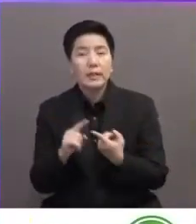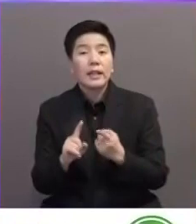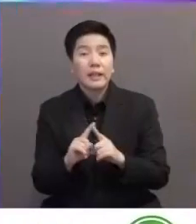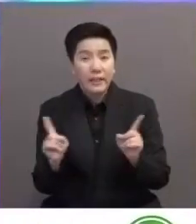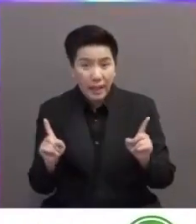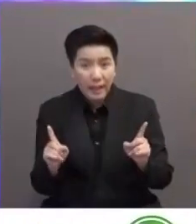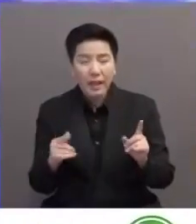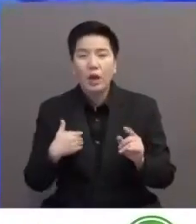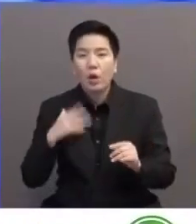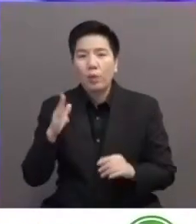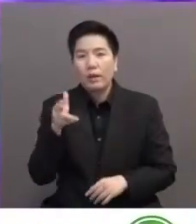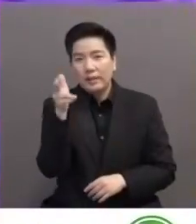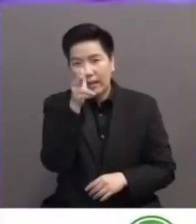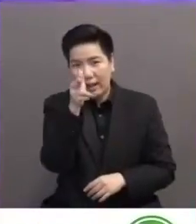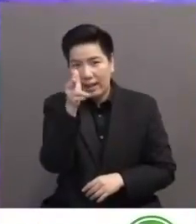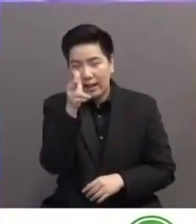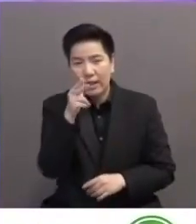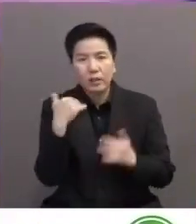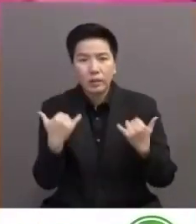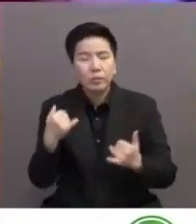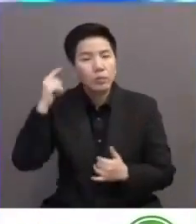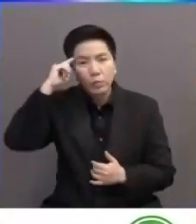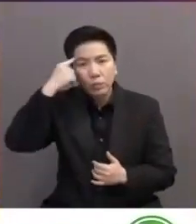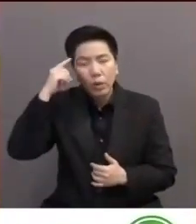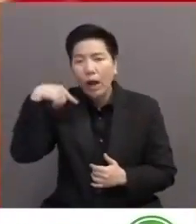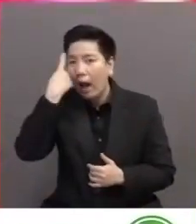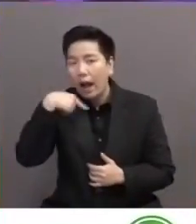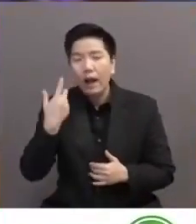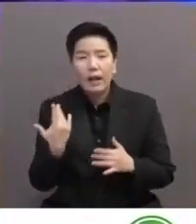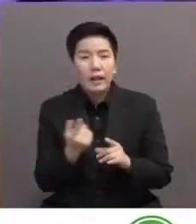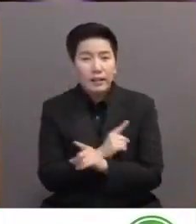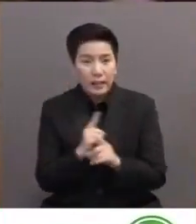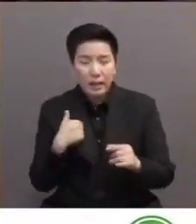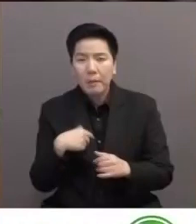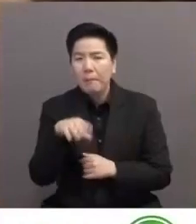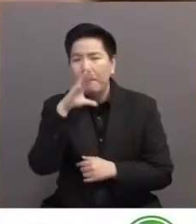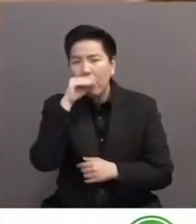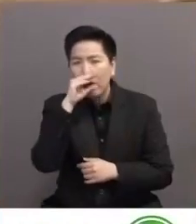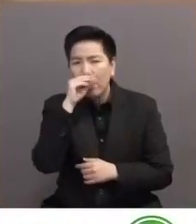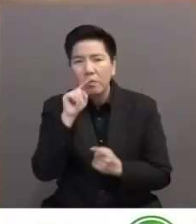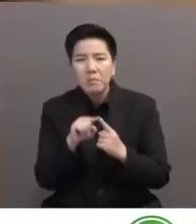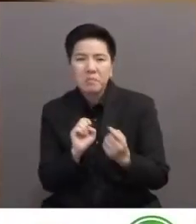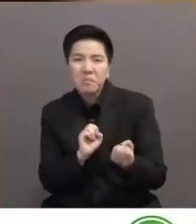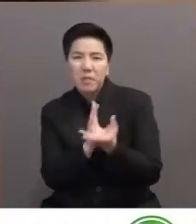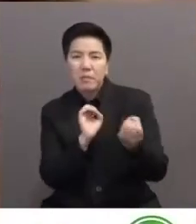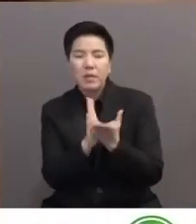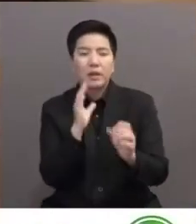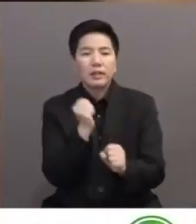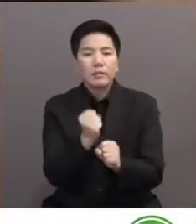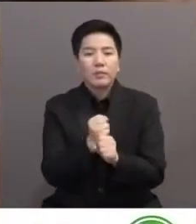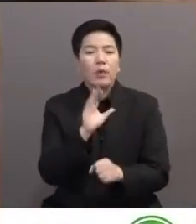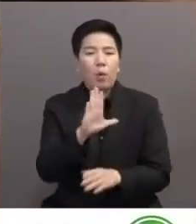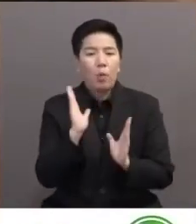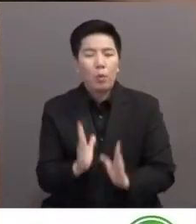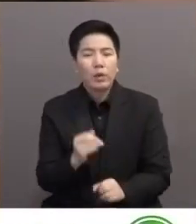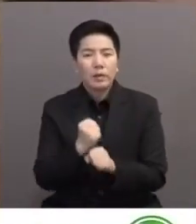าคนที่ถ่ายคลิปนั้นคือตอนนี้ยังไม่รู้นะครับว่าคนนี้เป็นใครแต่คือมีการพูดจานเนี่ยประชดประชันการทำงานของเจ้าหน้าที่กู้ภั